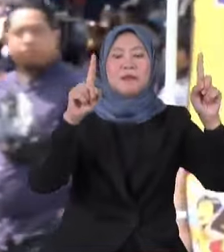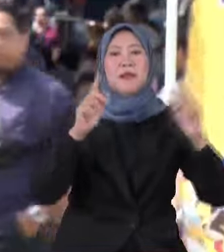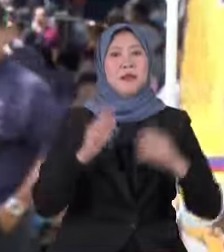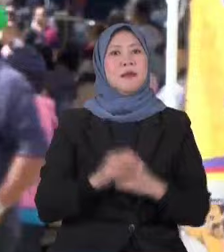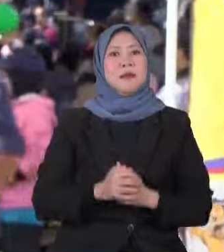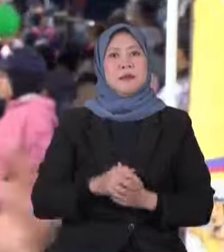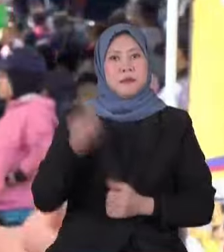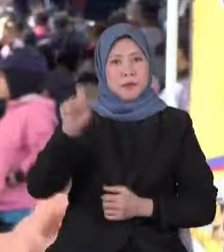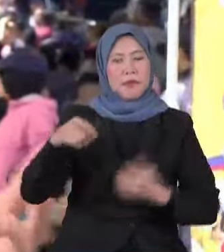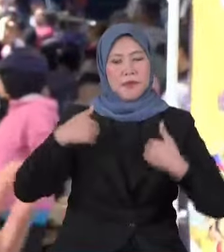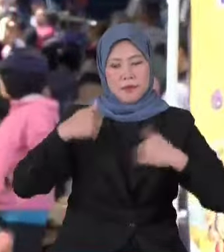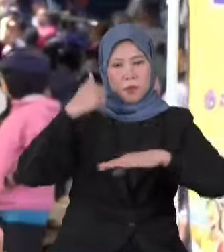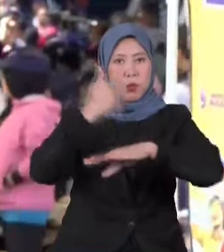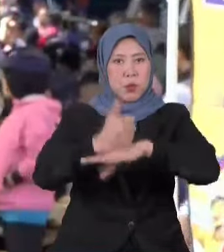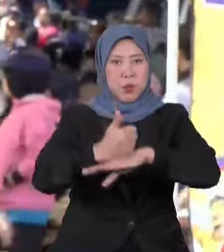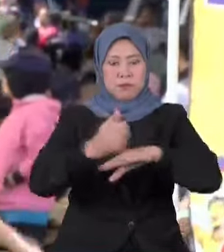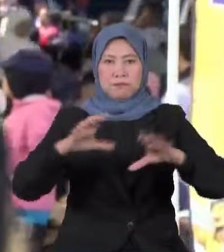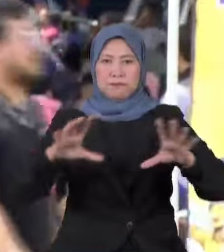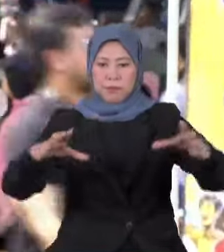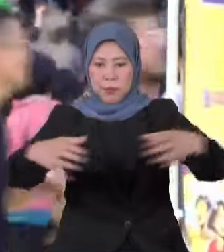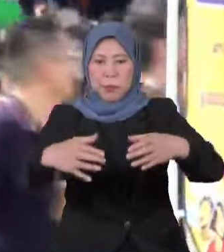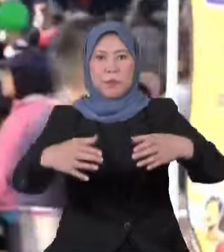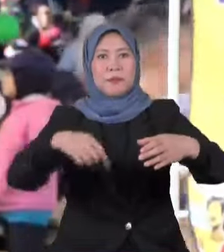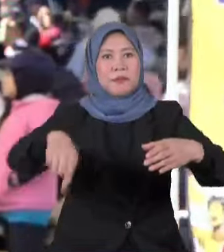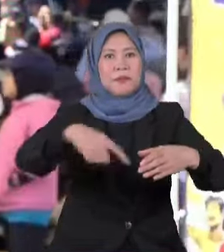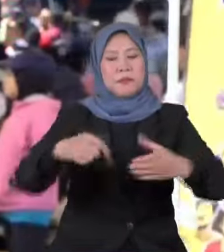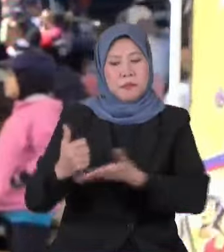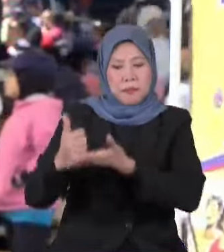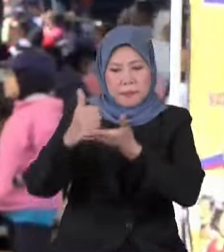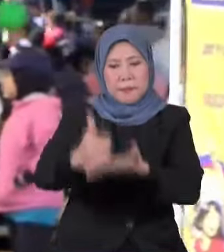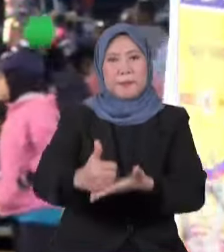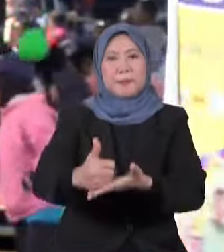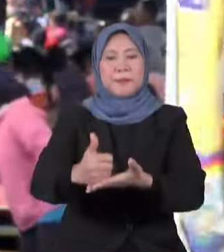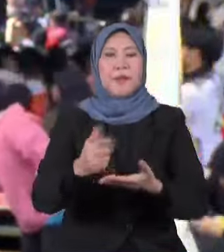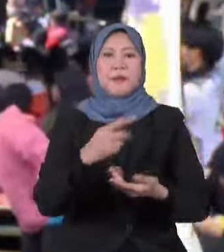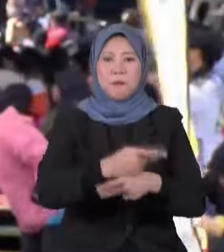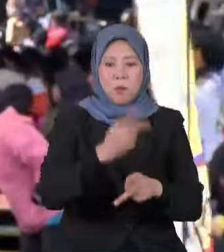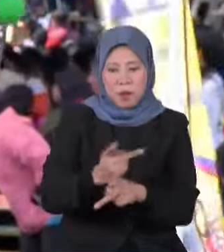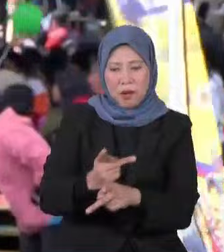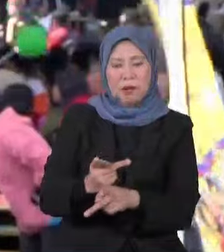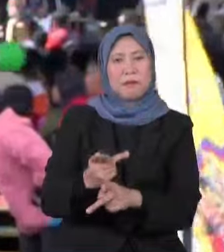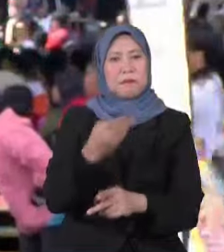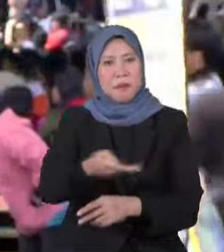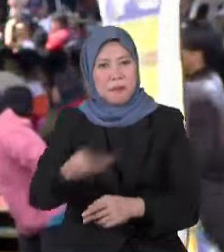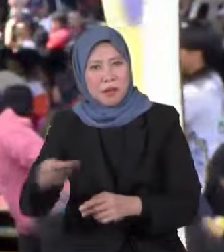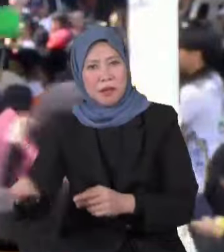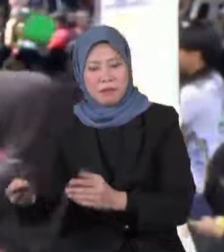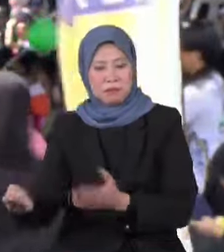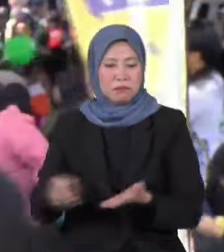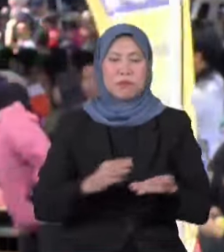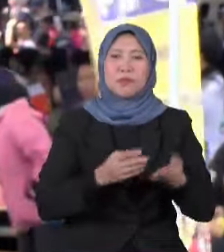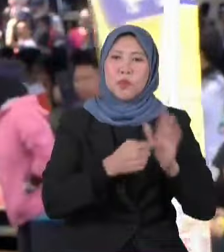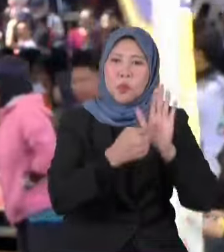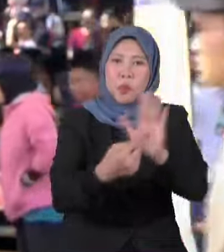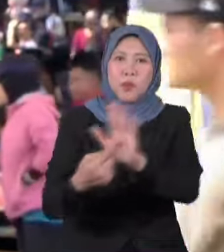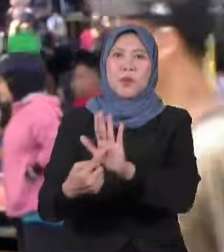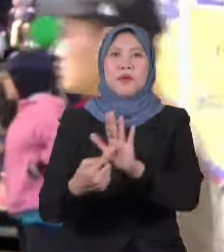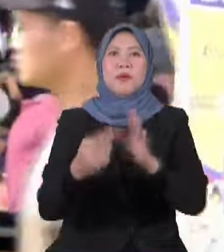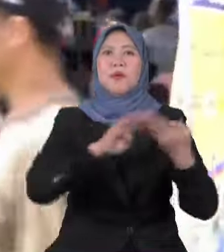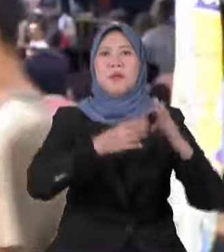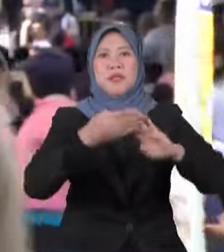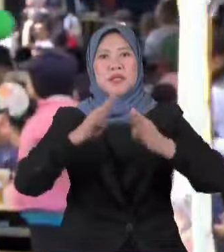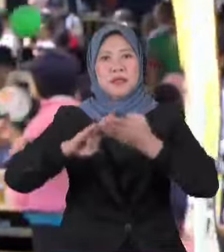kita perlu ada wujudkan satu platform untuk bantu kami bawa produk dan hasil mereka ke komuniti setempat. Sebab